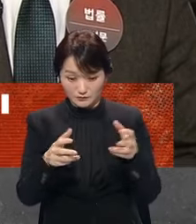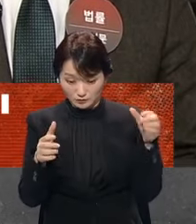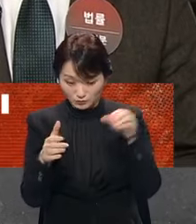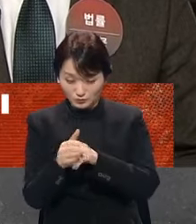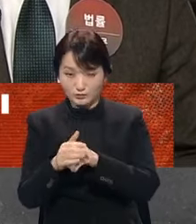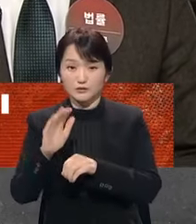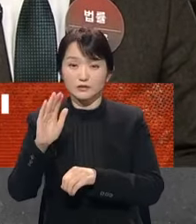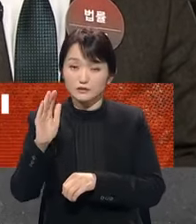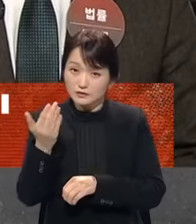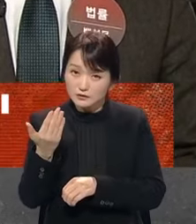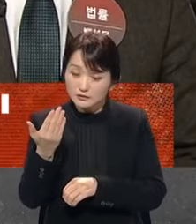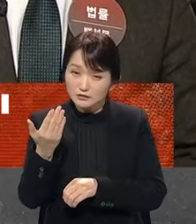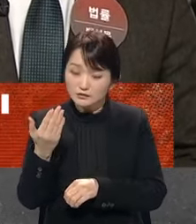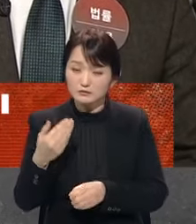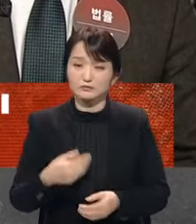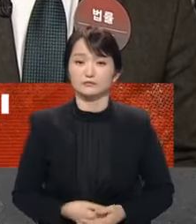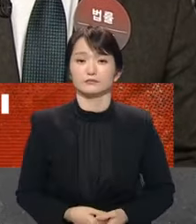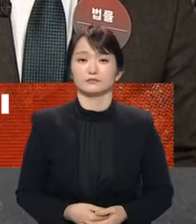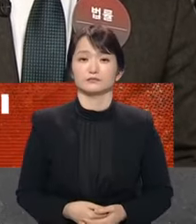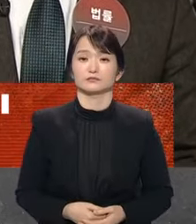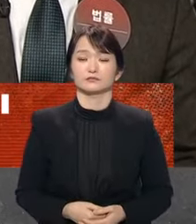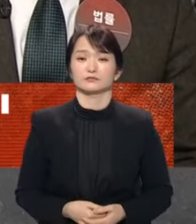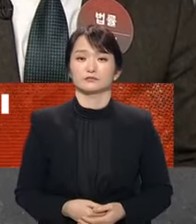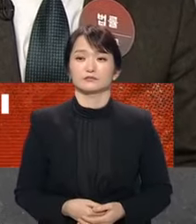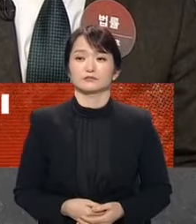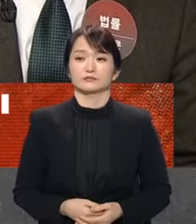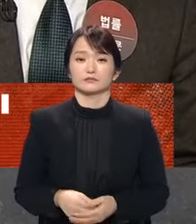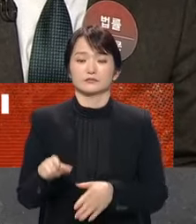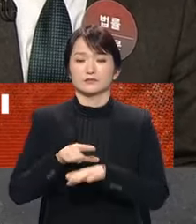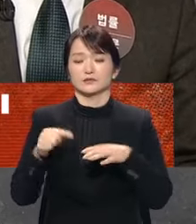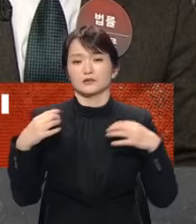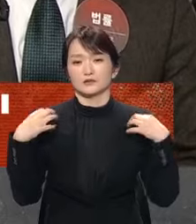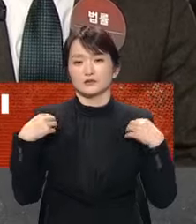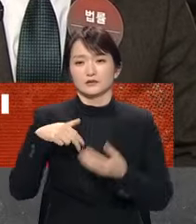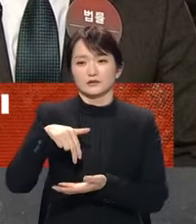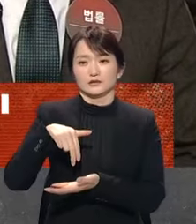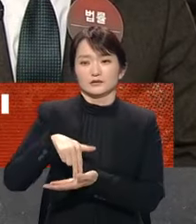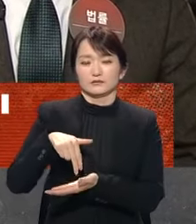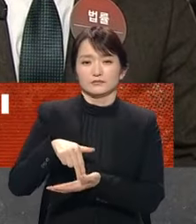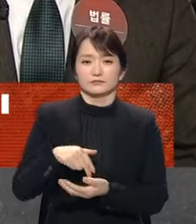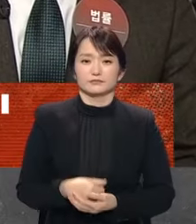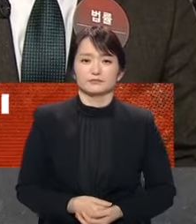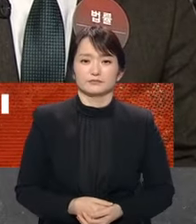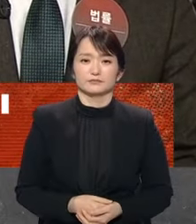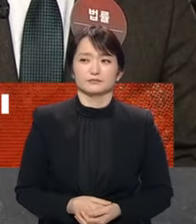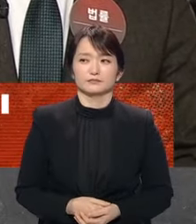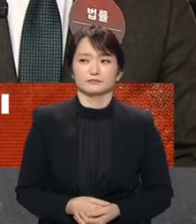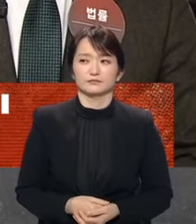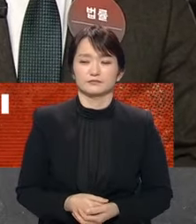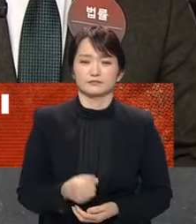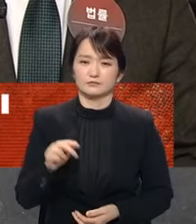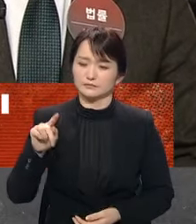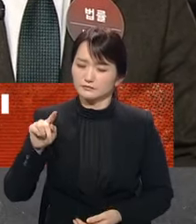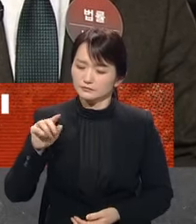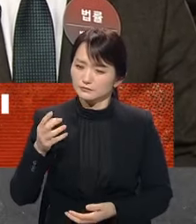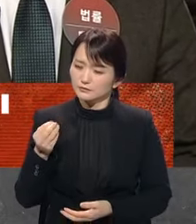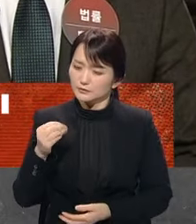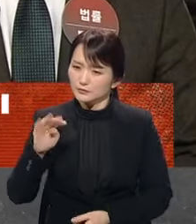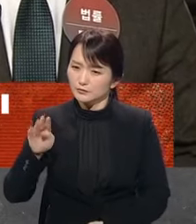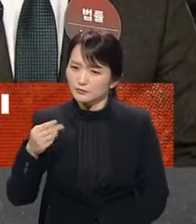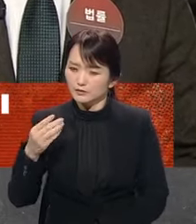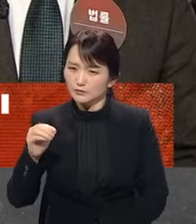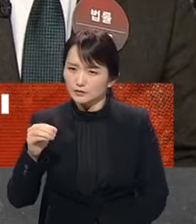것 아닌가가 일단 첫 번째 생각이 들고요. 그래서 일단 뭐 지자체에서는 뭐 조금 한 뭐 몇백만 원 정도만